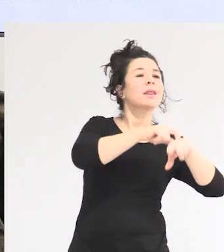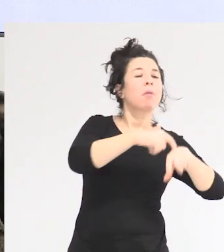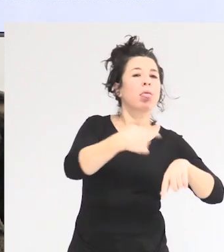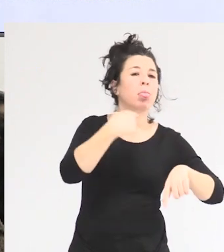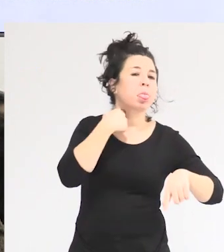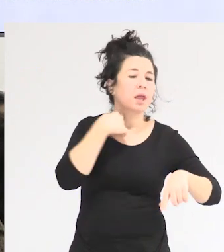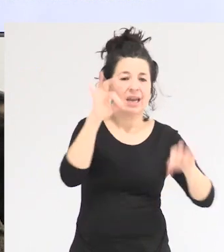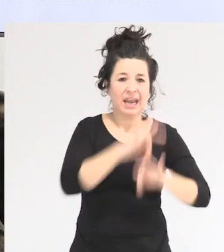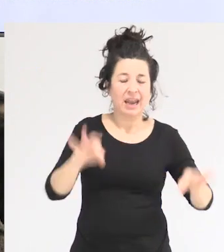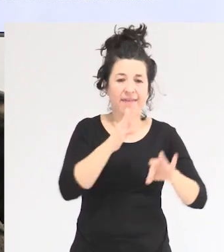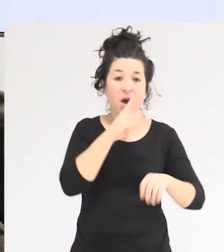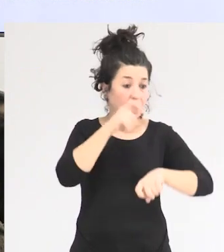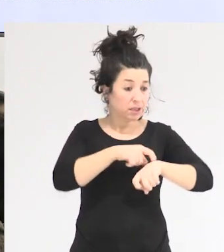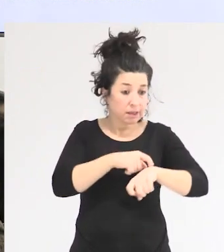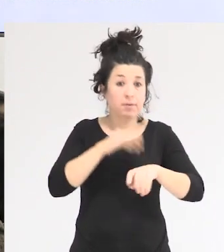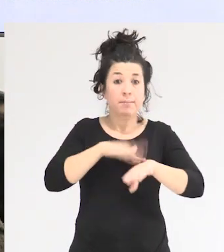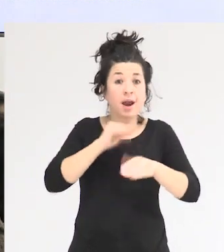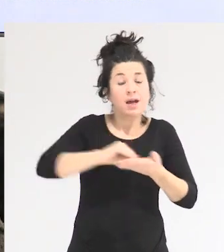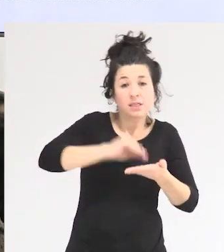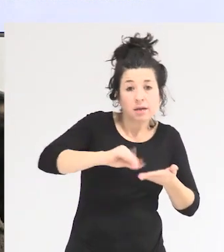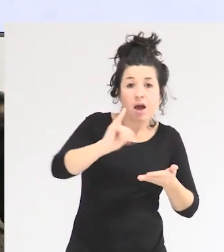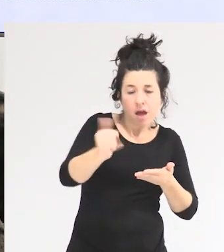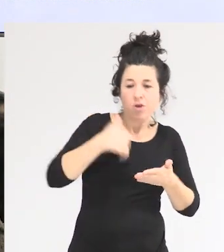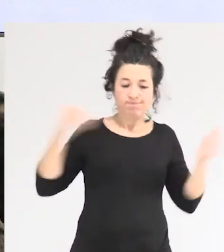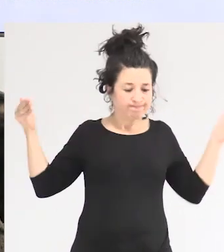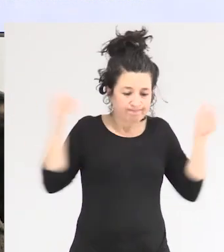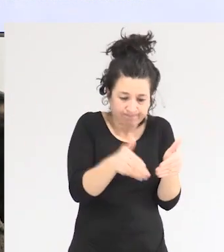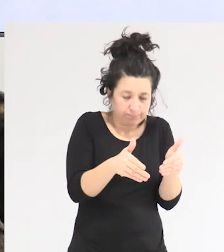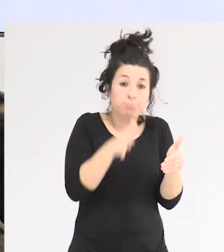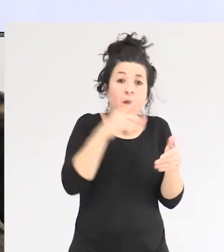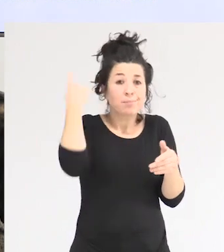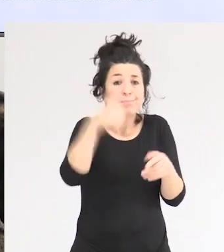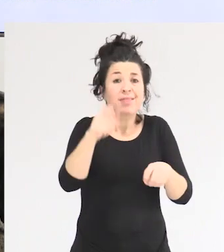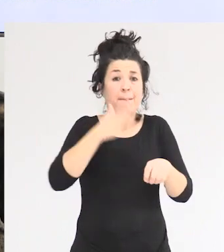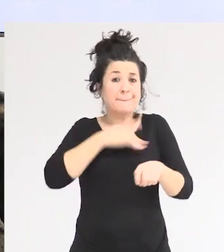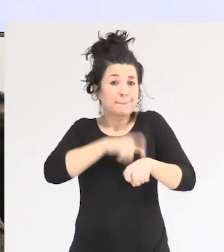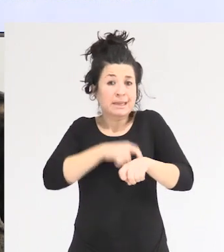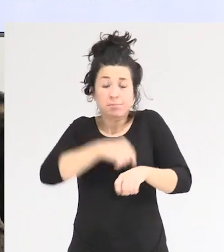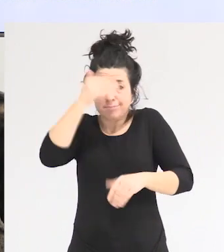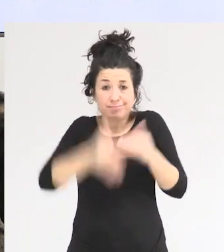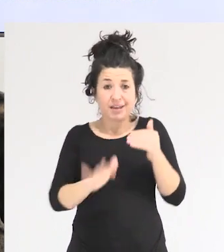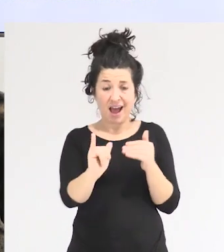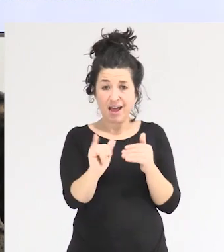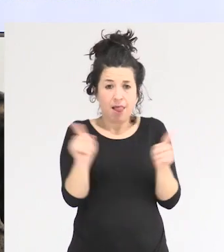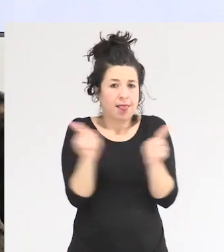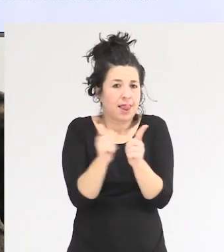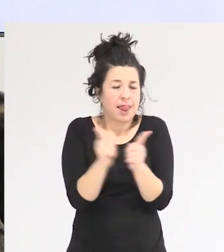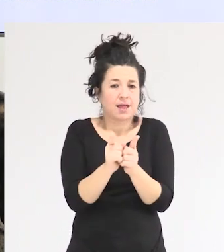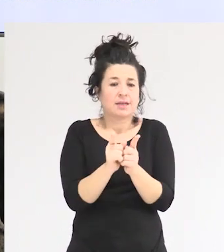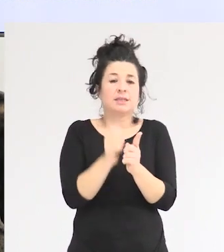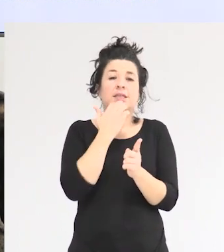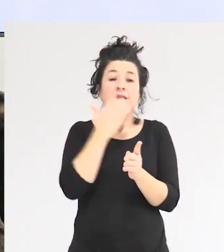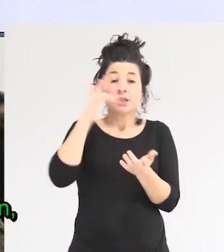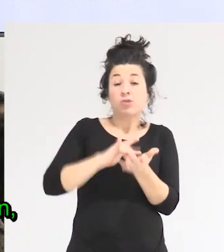idazteko horretara jartzen naiz, badakidalako nire denbora oso mugatua dela, ez? Bueno, edo umeak oso txikiak